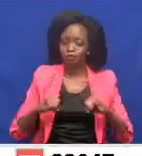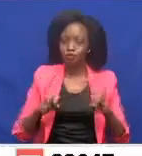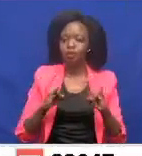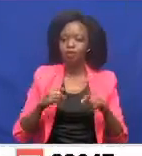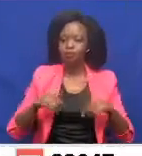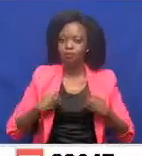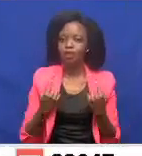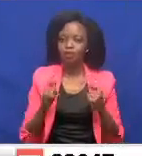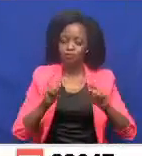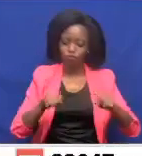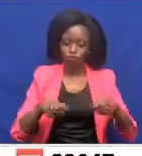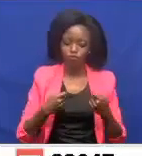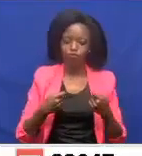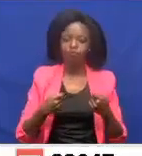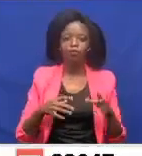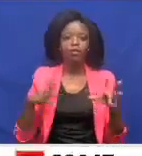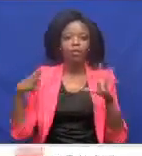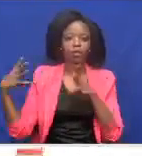Mimi na viatu zangu.